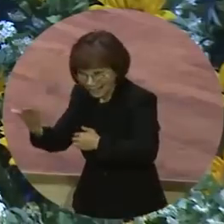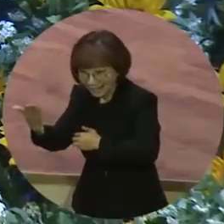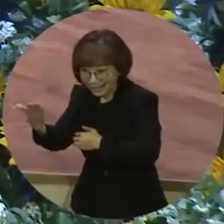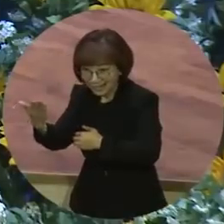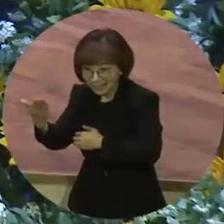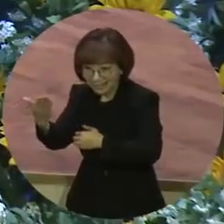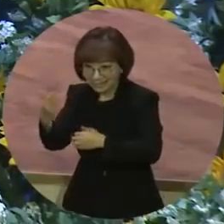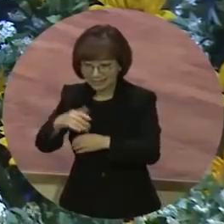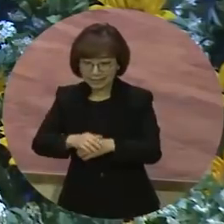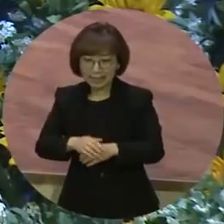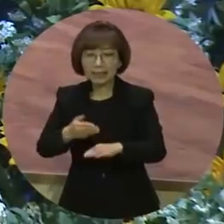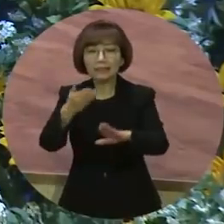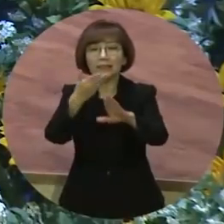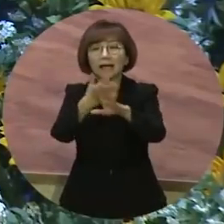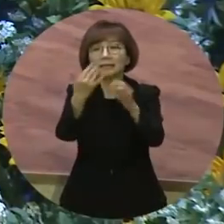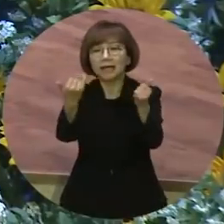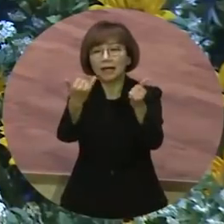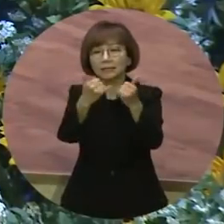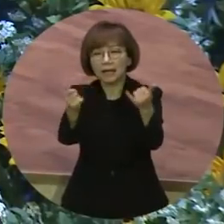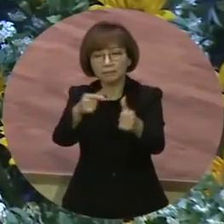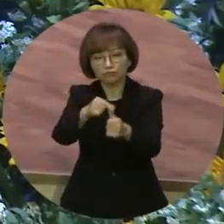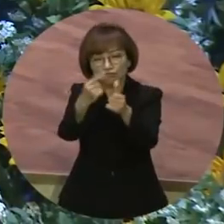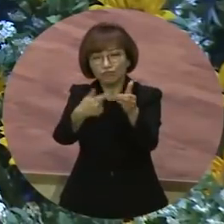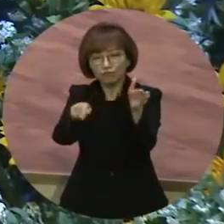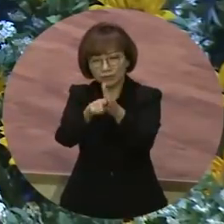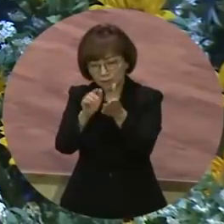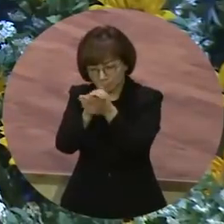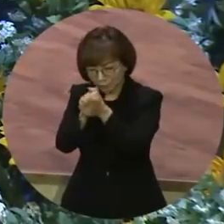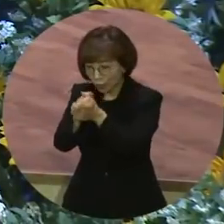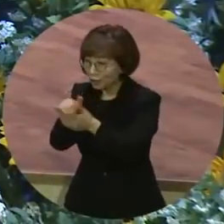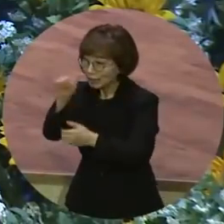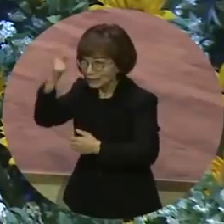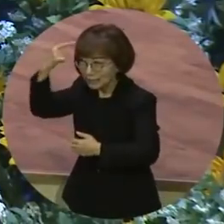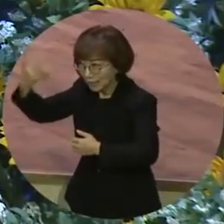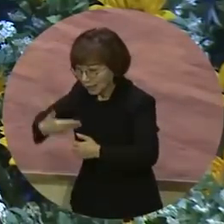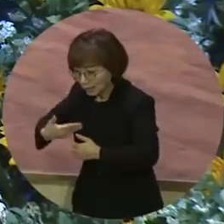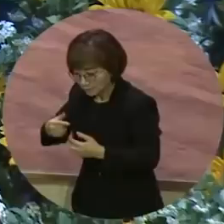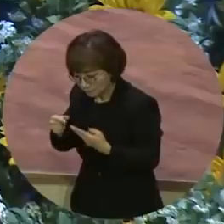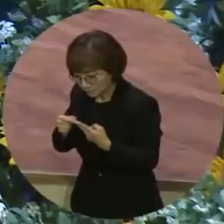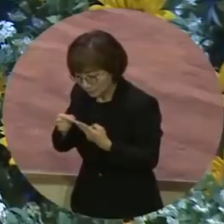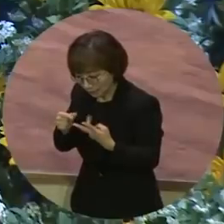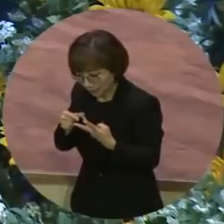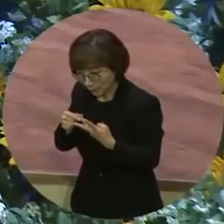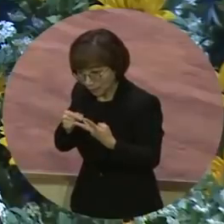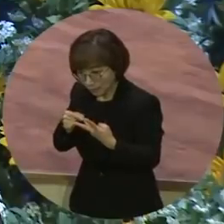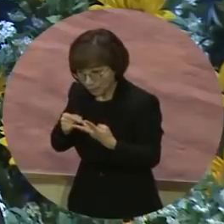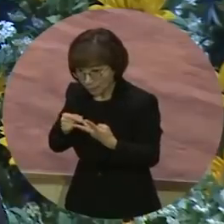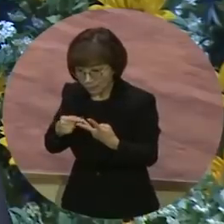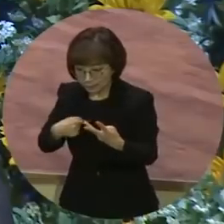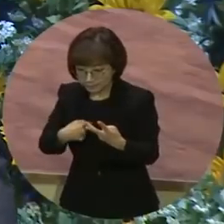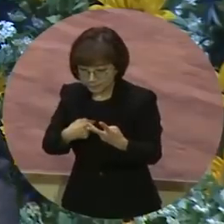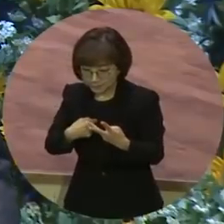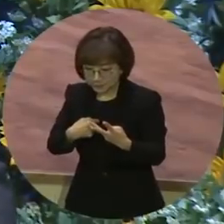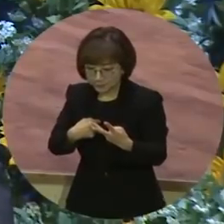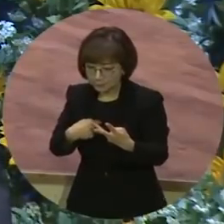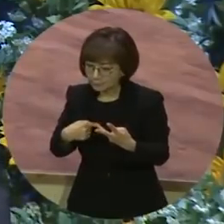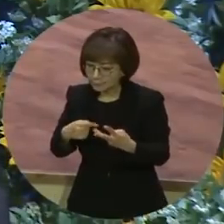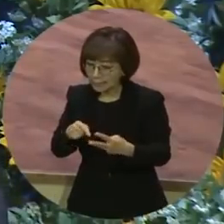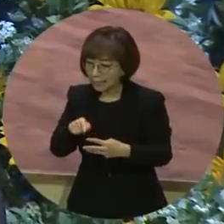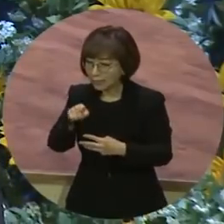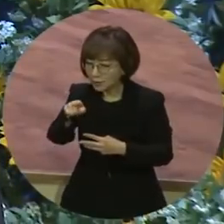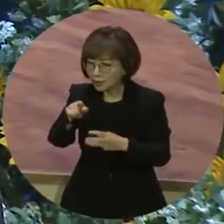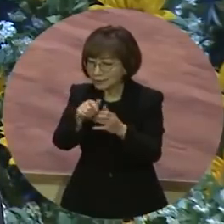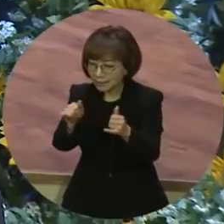위해서 한 다른 사람을 위해서 내가 생명 살리기 위해서 중보 기도를 하고 있는가? 세 번째, 정말 내가